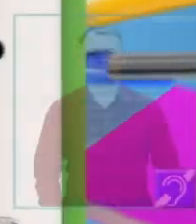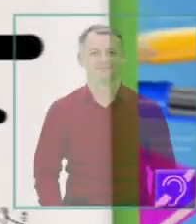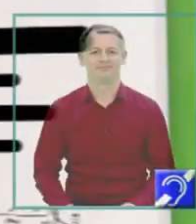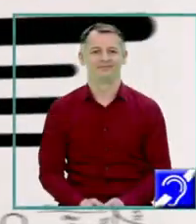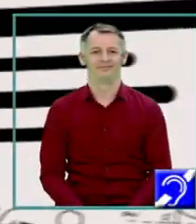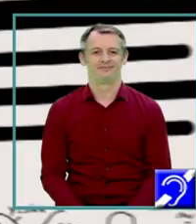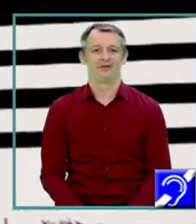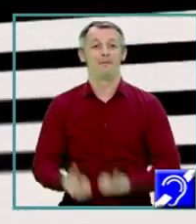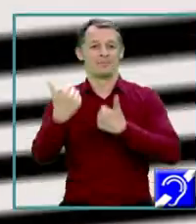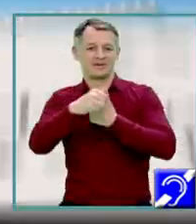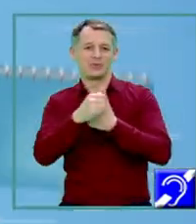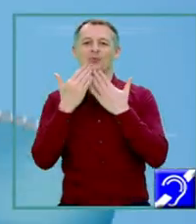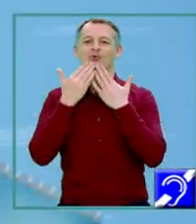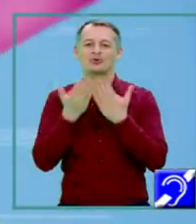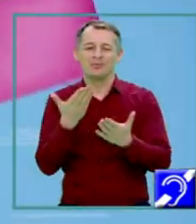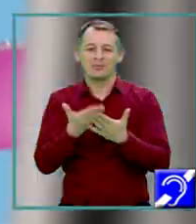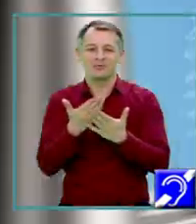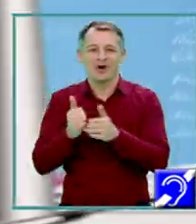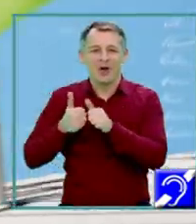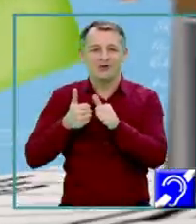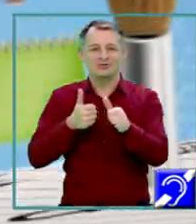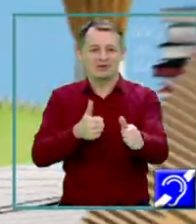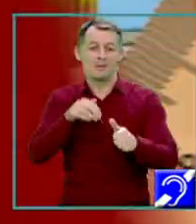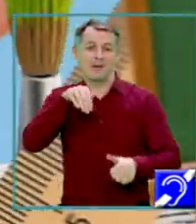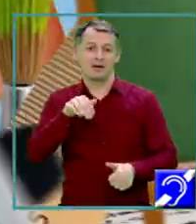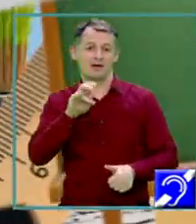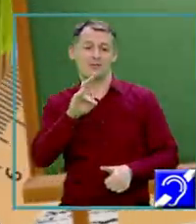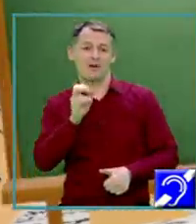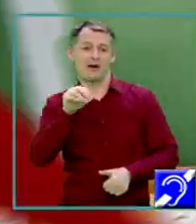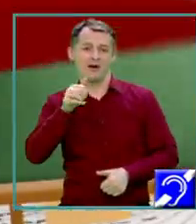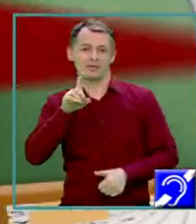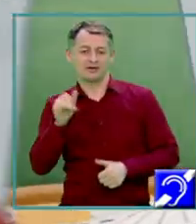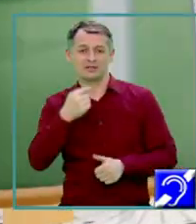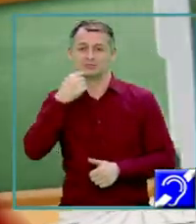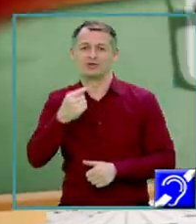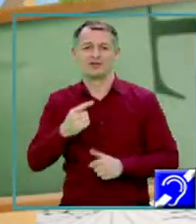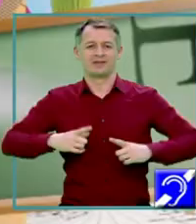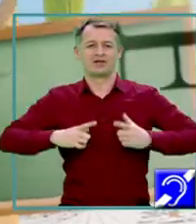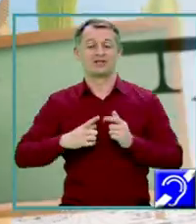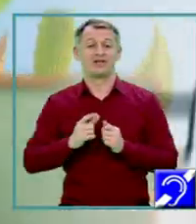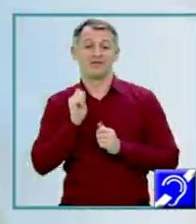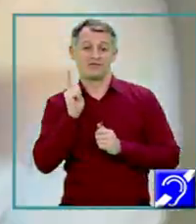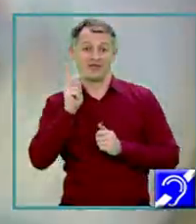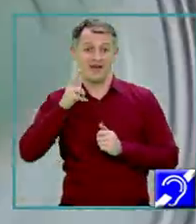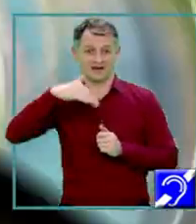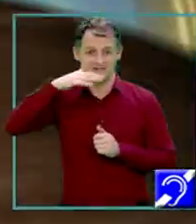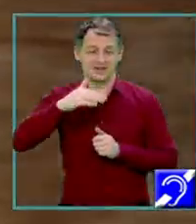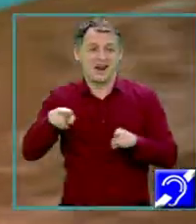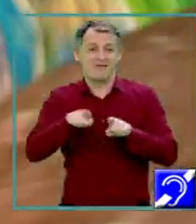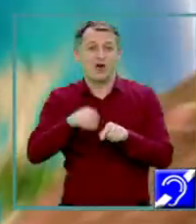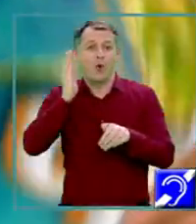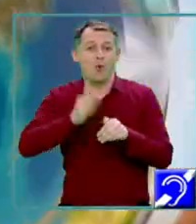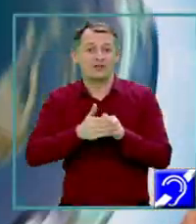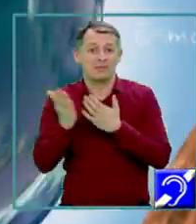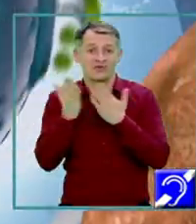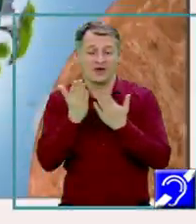Prieteni, vă mulțumim pentru că ne-ați urmărit! Mahatma Gandhi spunea: trăiește fiecare zi ca și când ar fi ultima. Învață în fiecare zi ca și